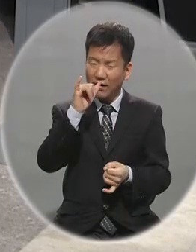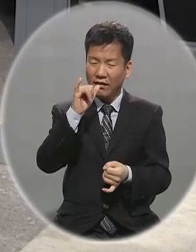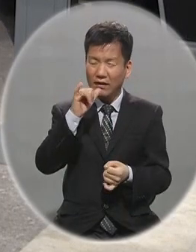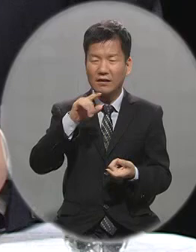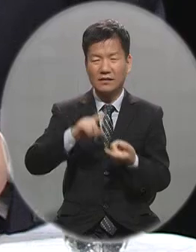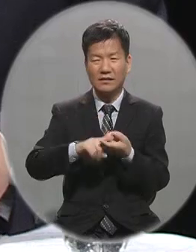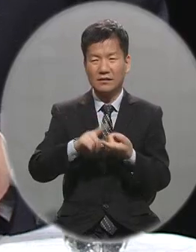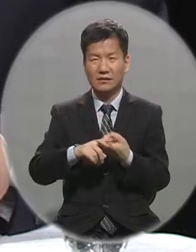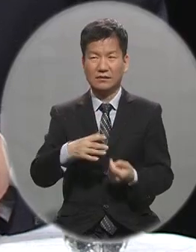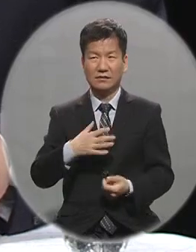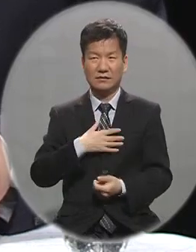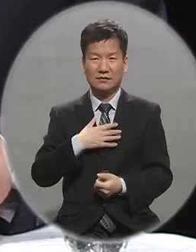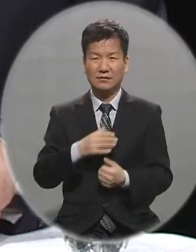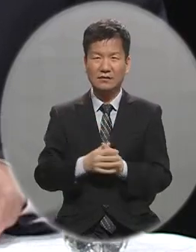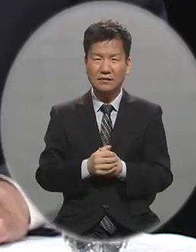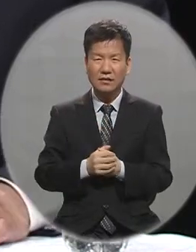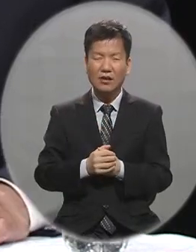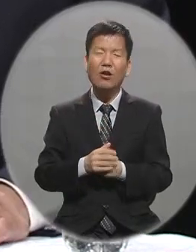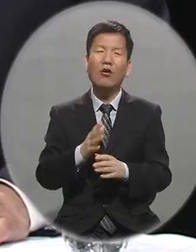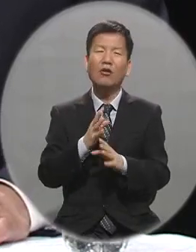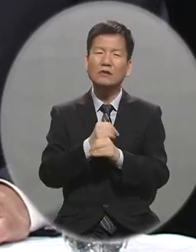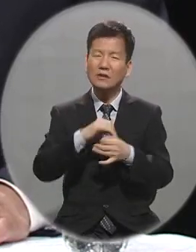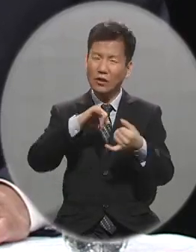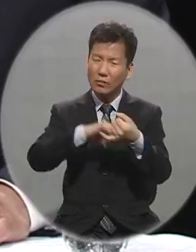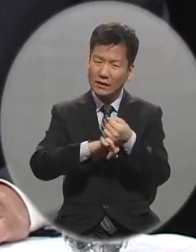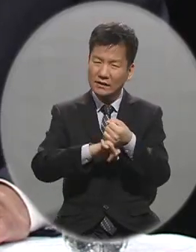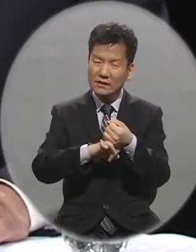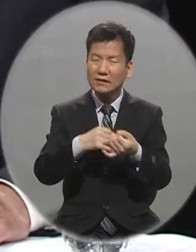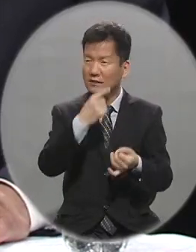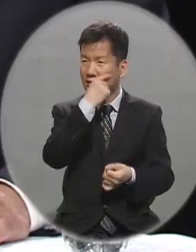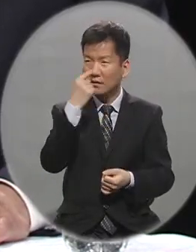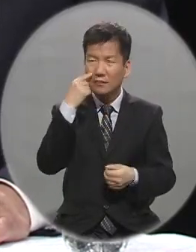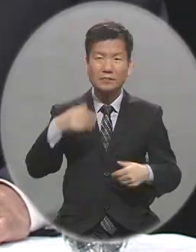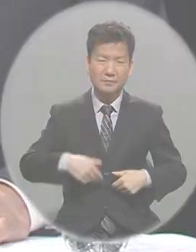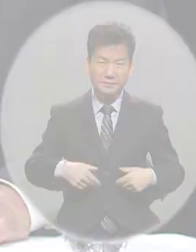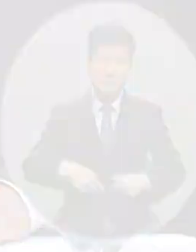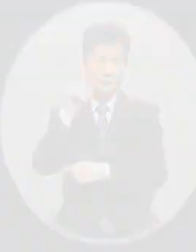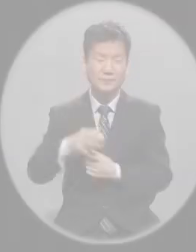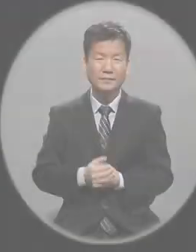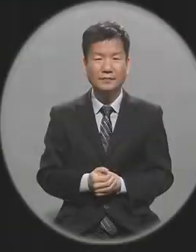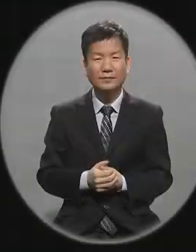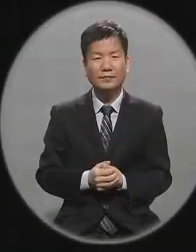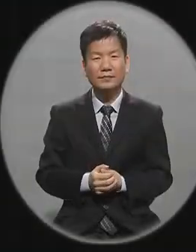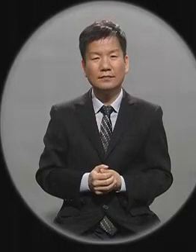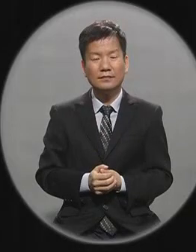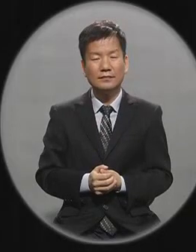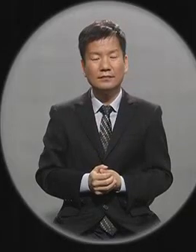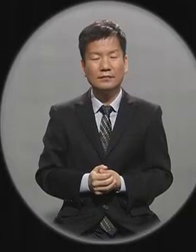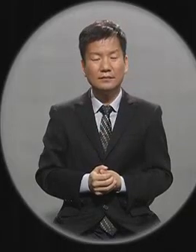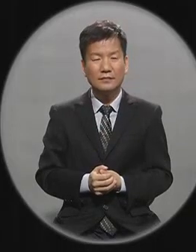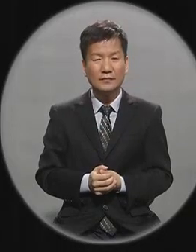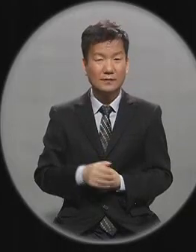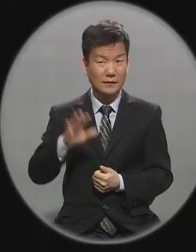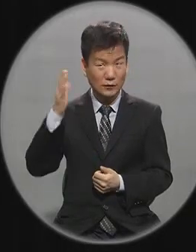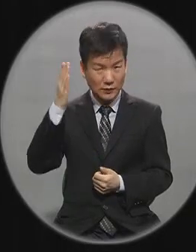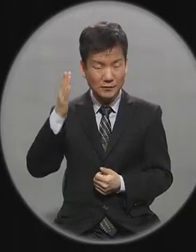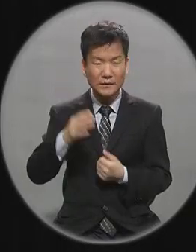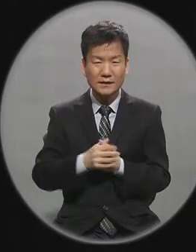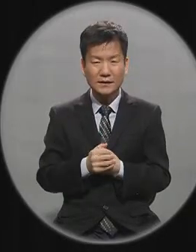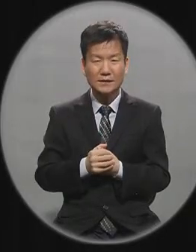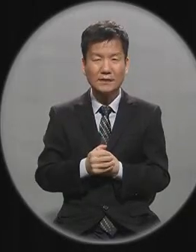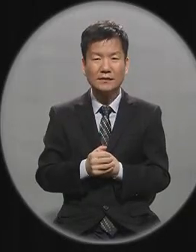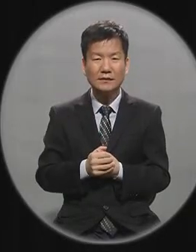있다니, 저는 이게 언제적 공약인지 한번 점검하셔야 될것 같고요. 가장 요새 핫한 이슈